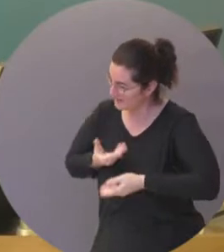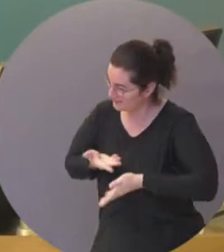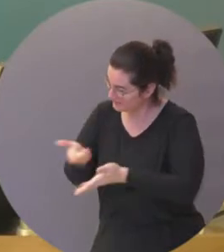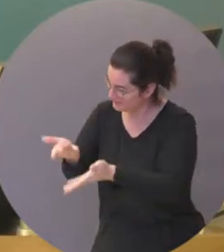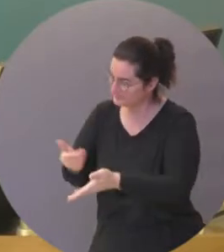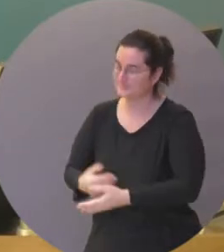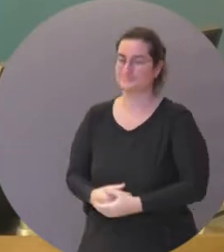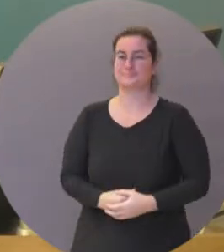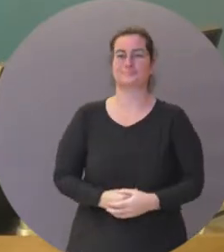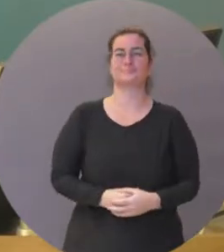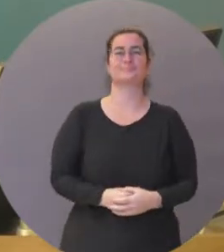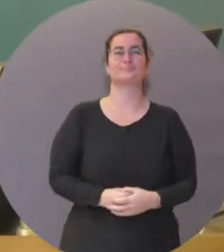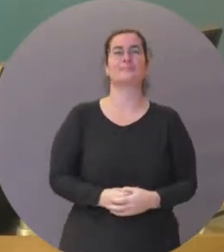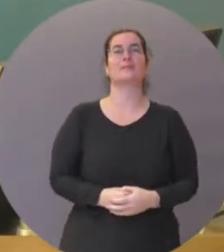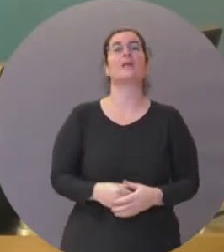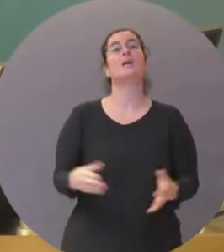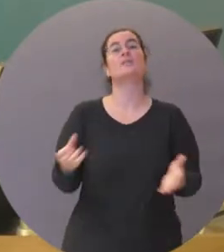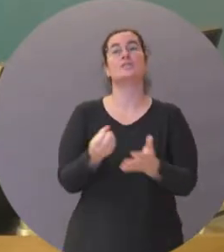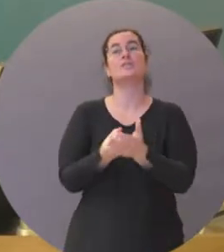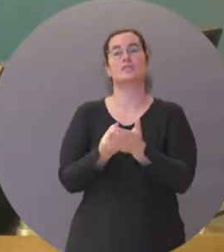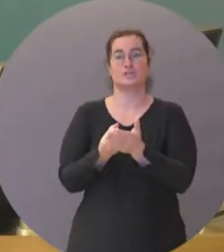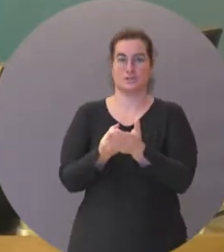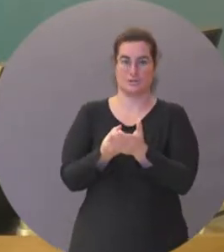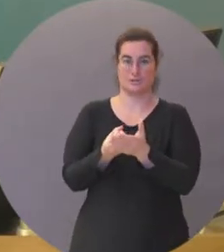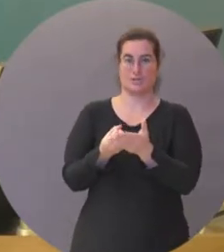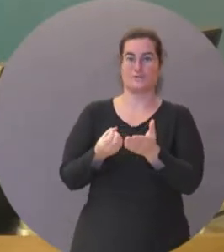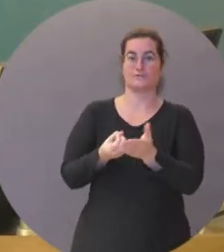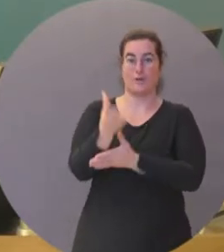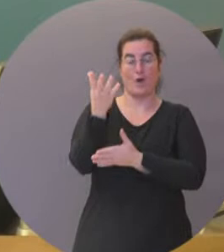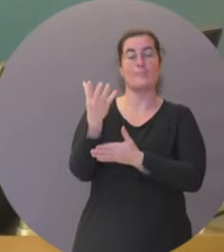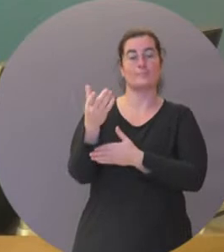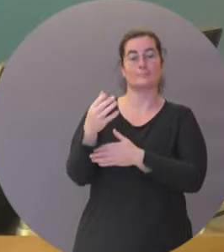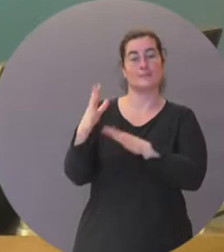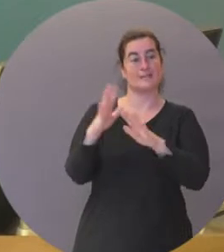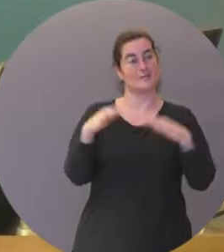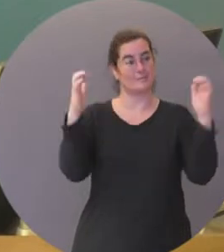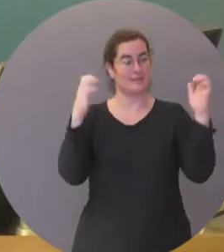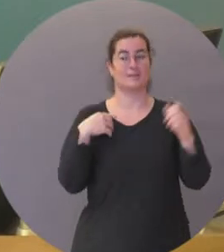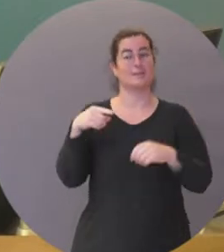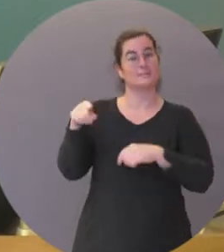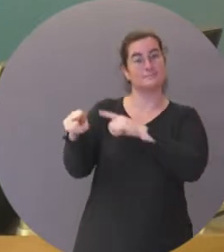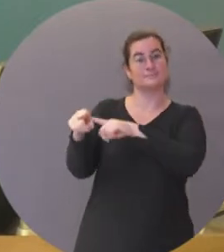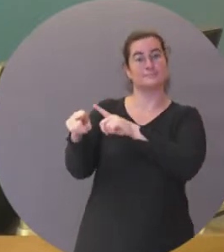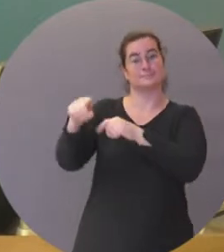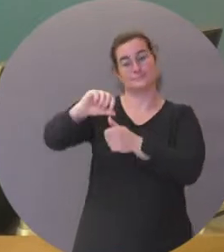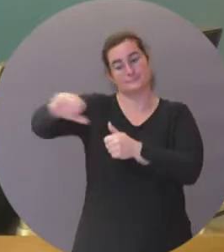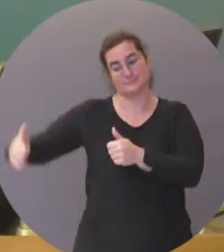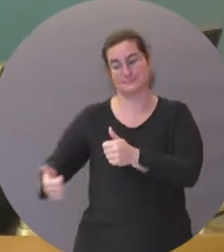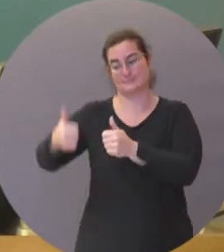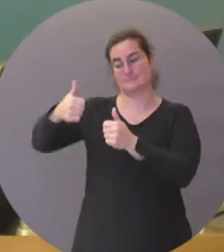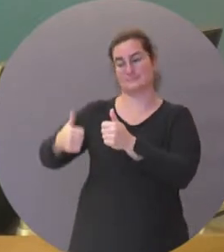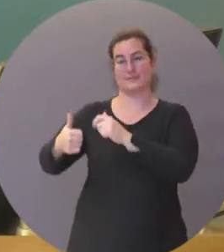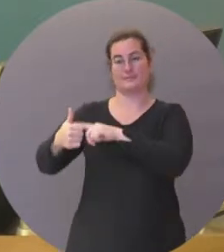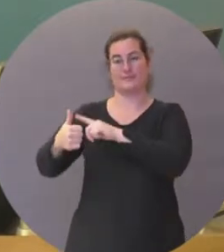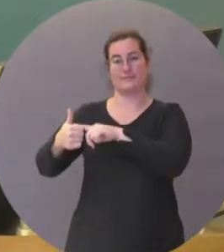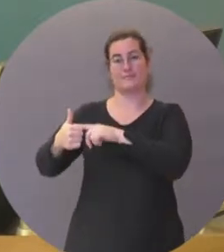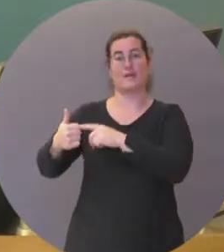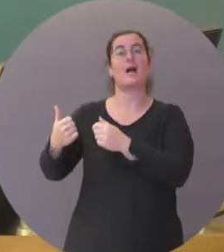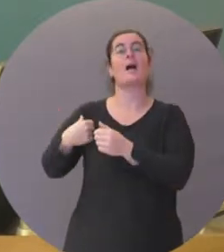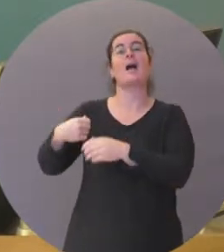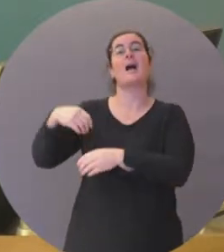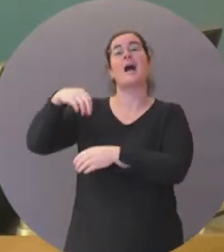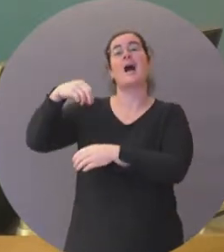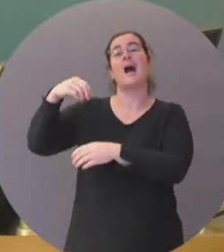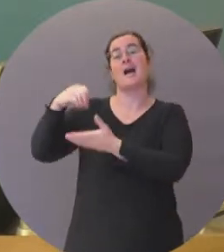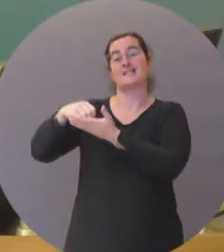j'informe l'assemblée que Monsieur Frédéric marche siègera désormais en qualité de non inscrit